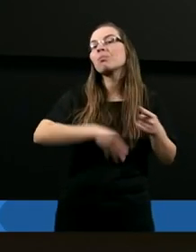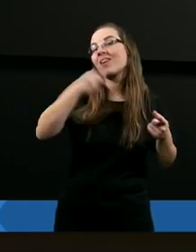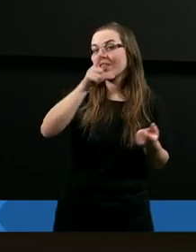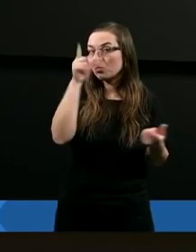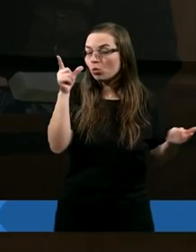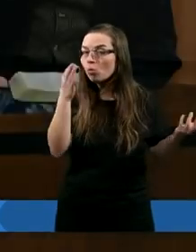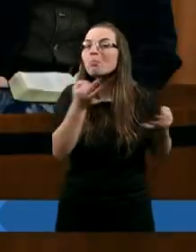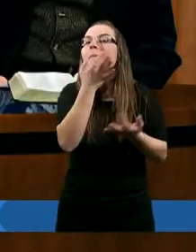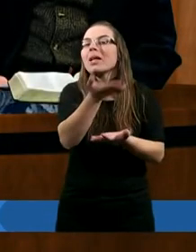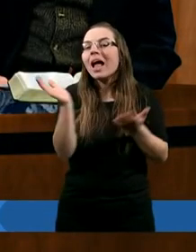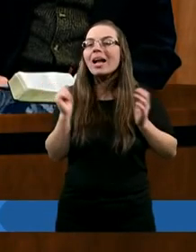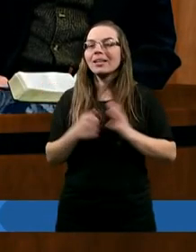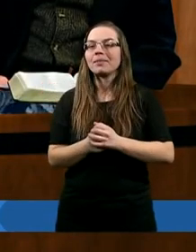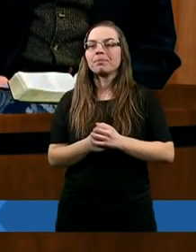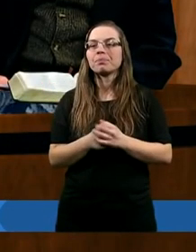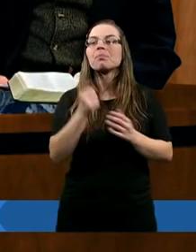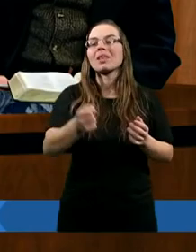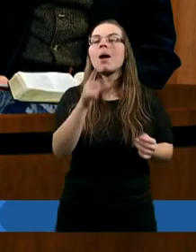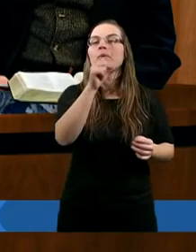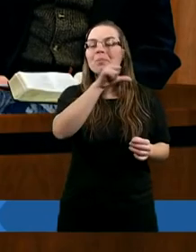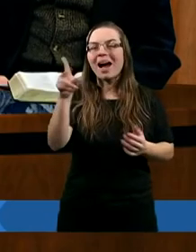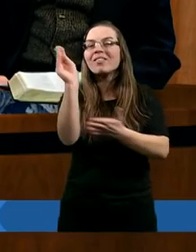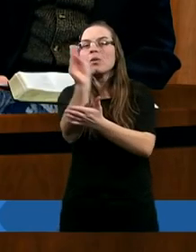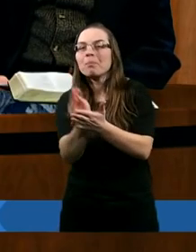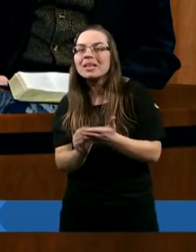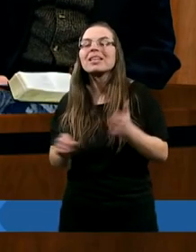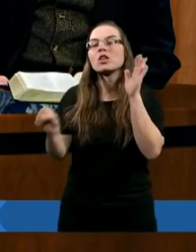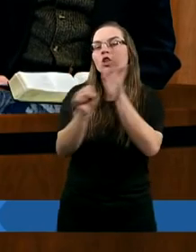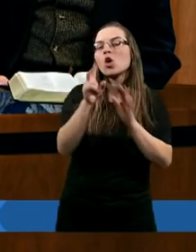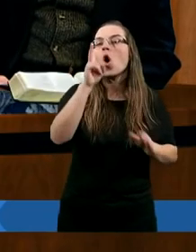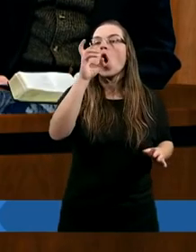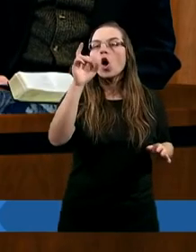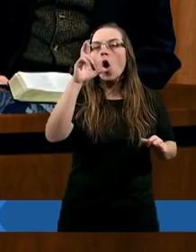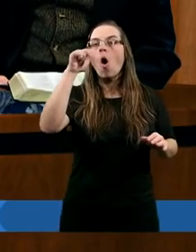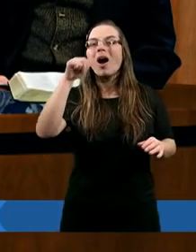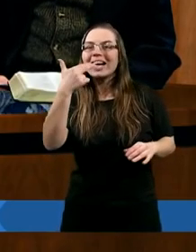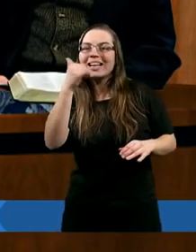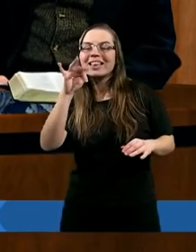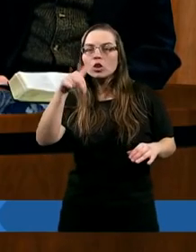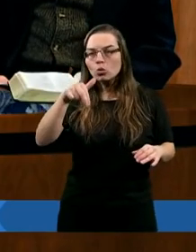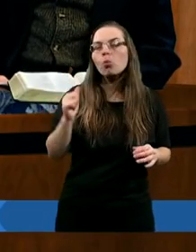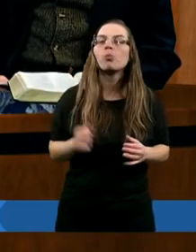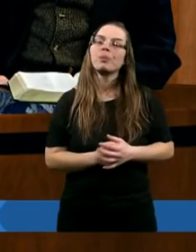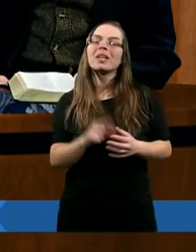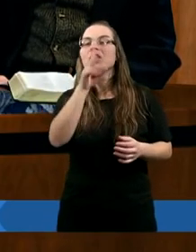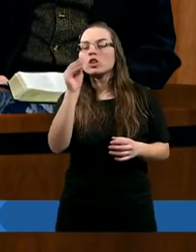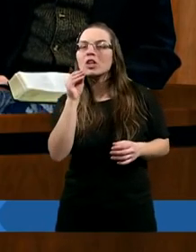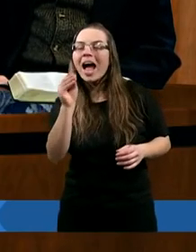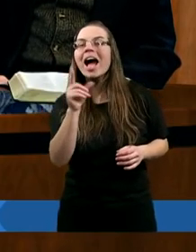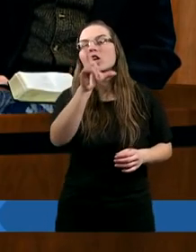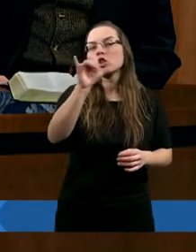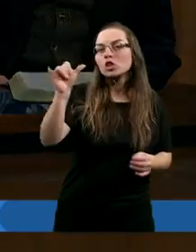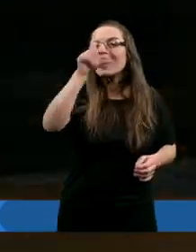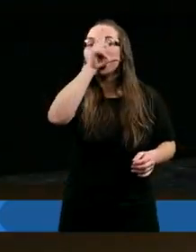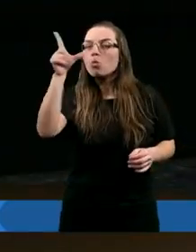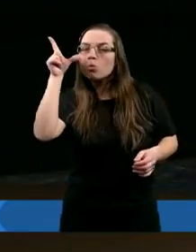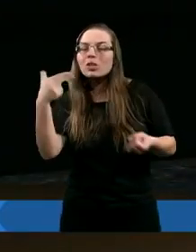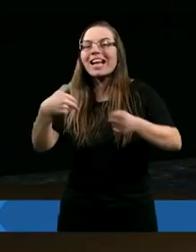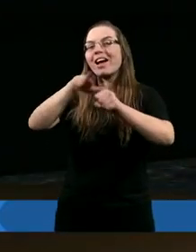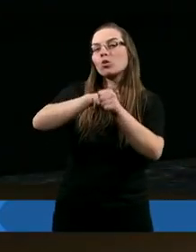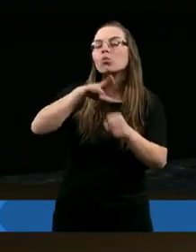ludźmi? Apostoł Paweł pisał do Koryntu, gdzie byli ludzie,